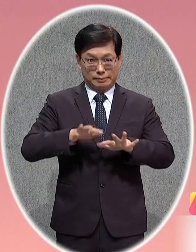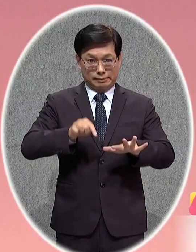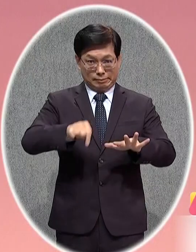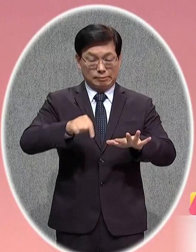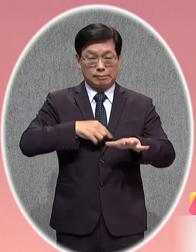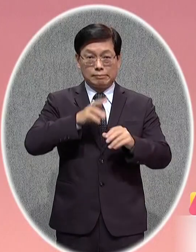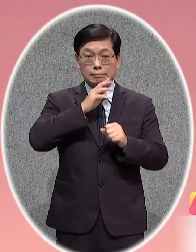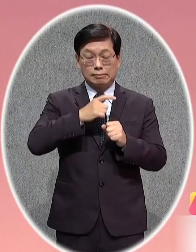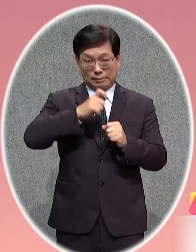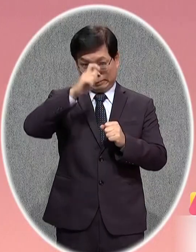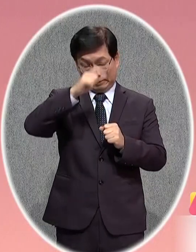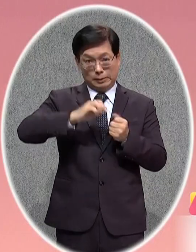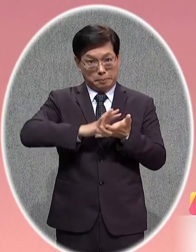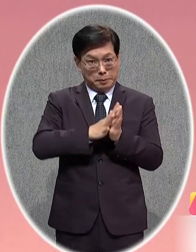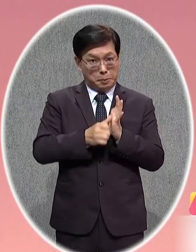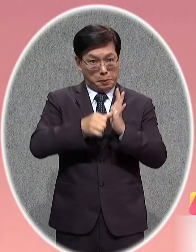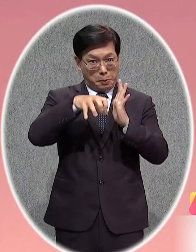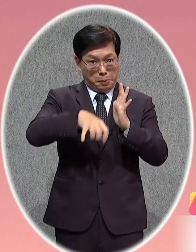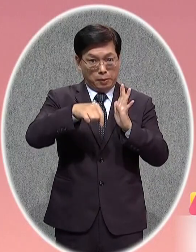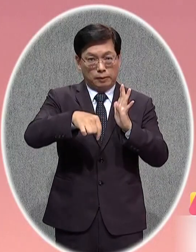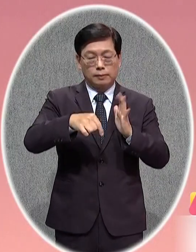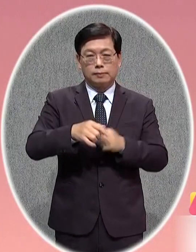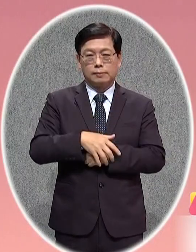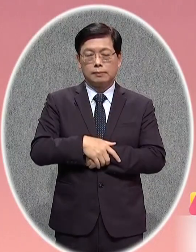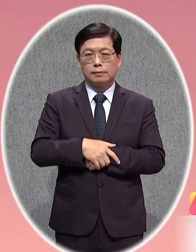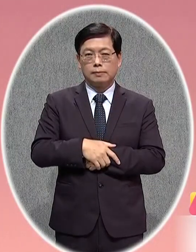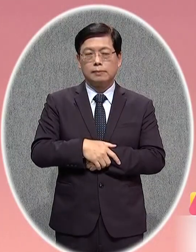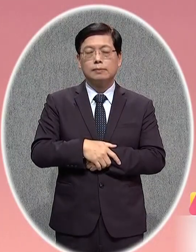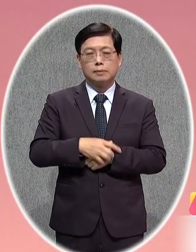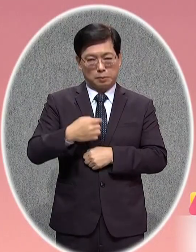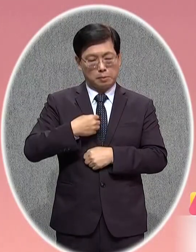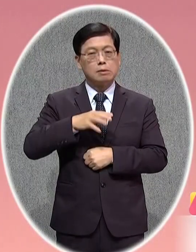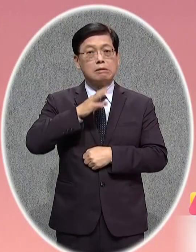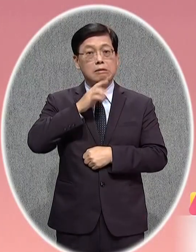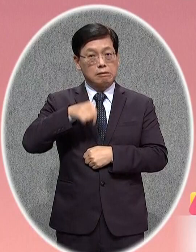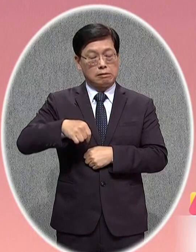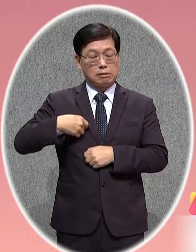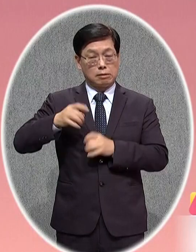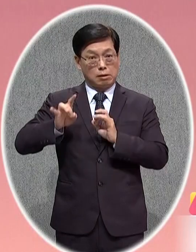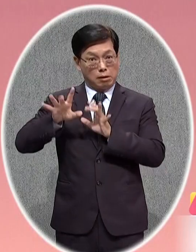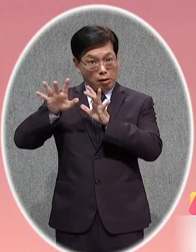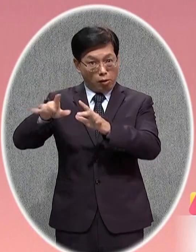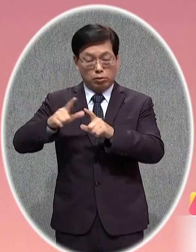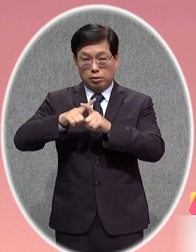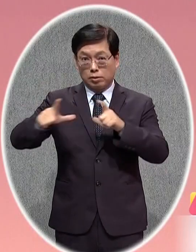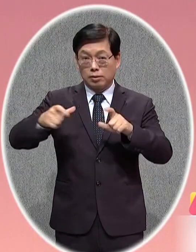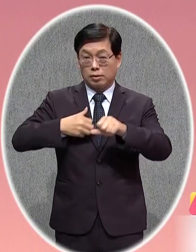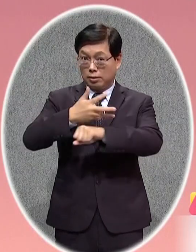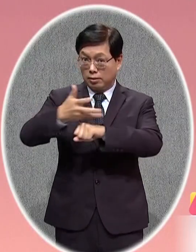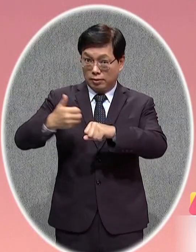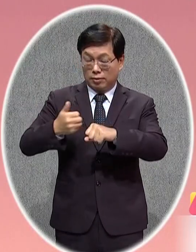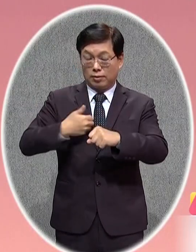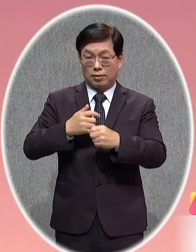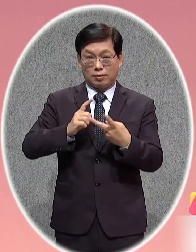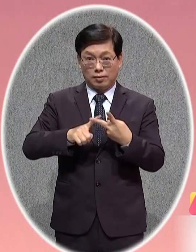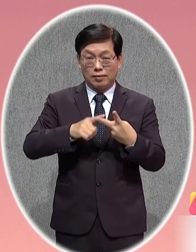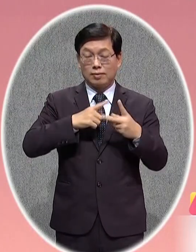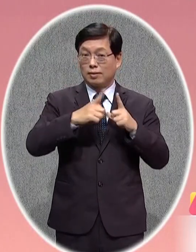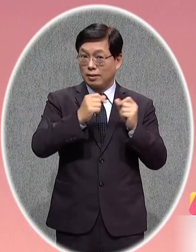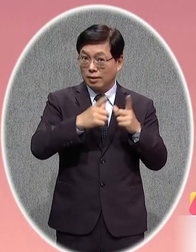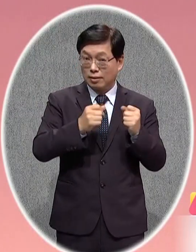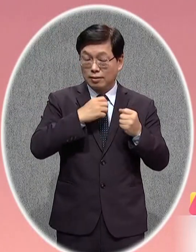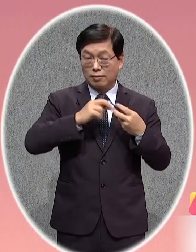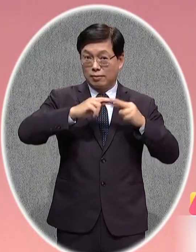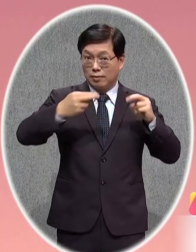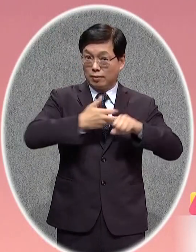个变成希望热点的情况下，我们变成和澳洲的大堡礁还有日本的